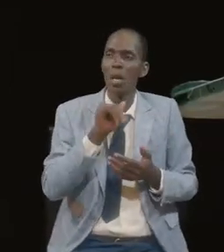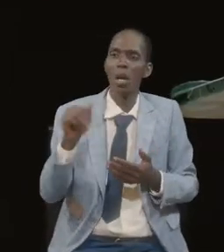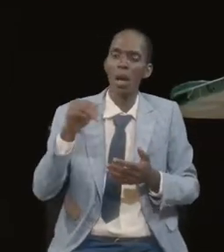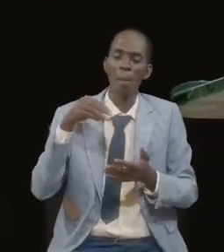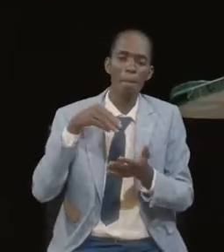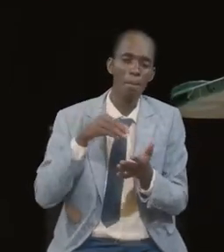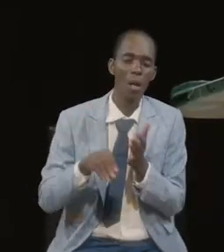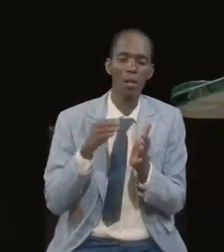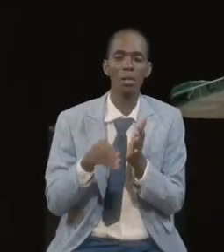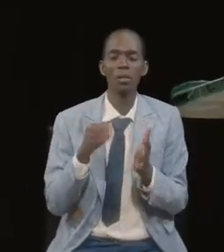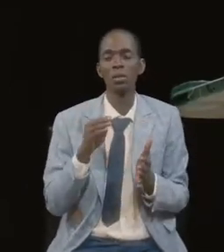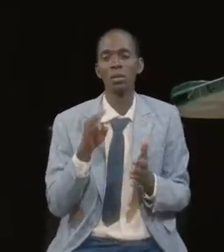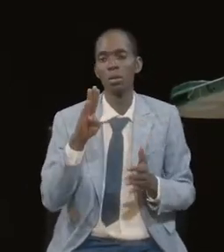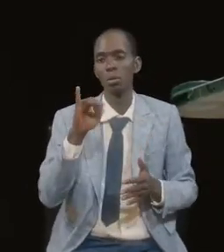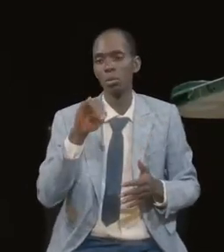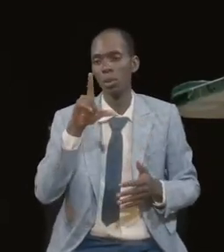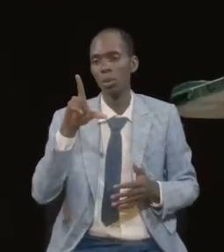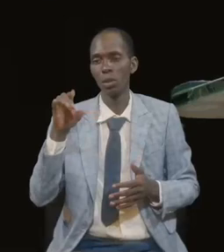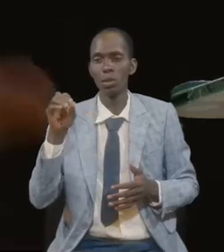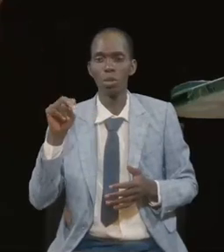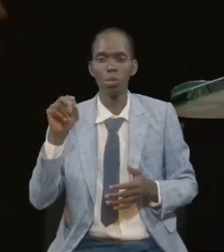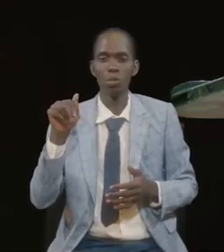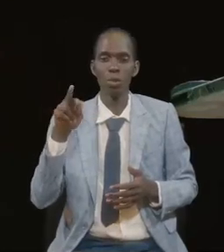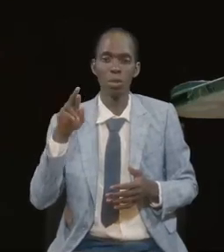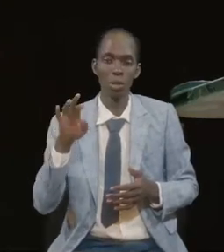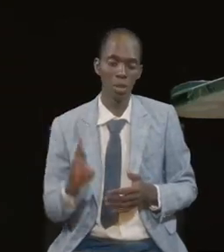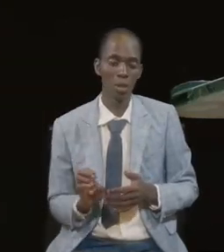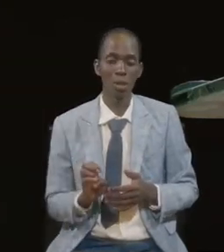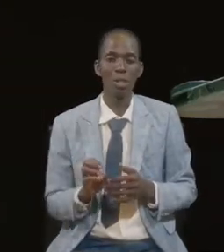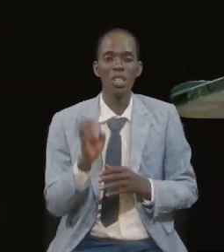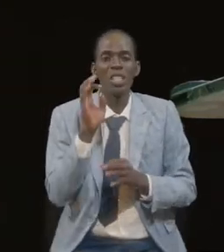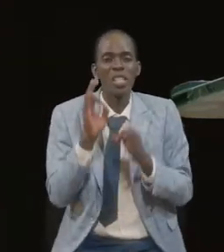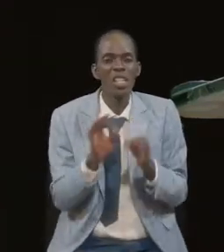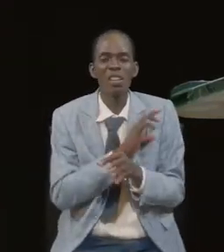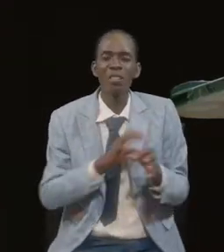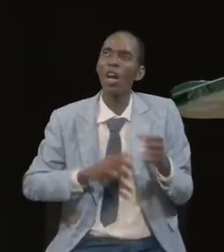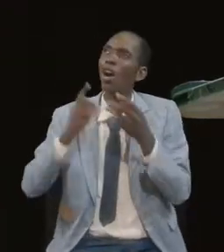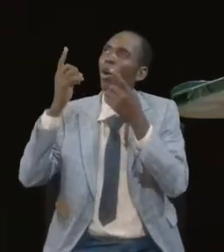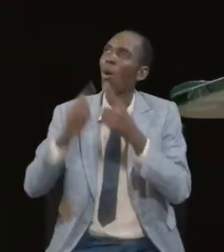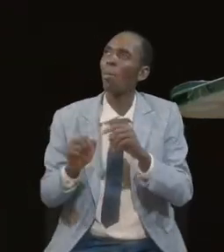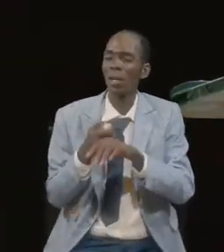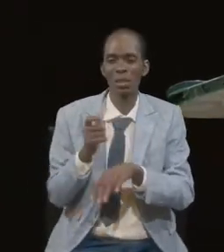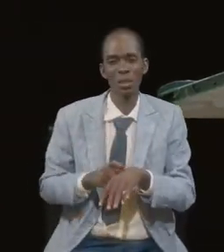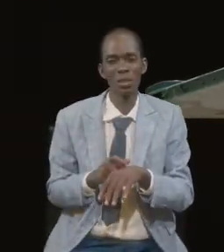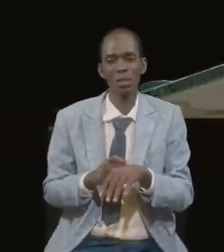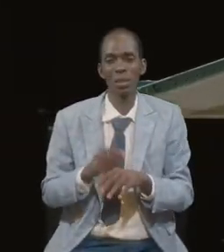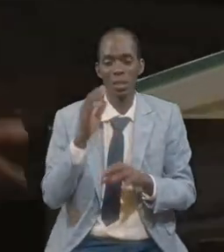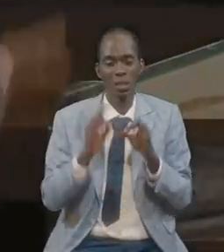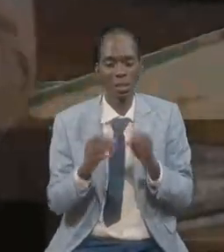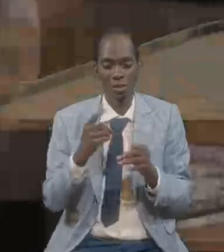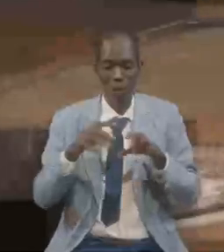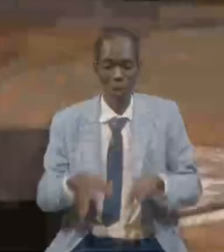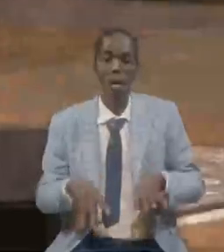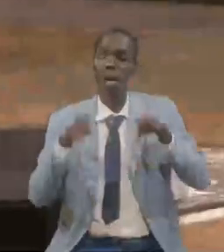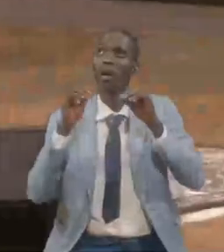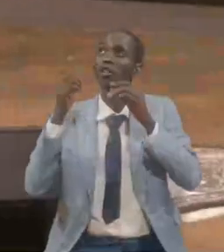appelé milliardaire. Et si Christ vient et que l'enlèvement a lieu à tout moment, vous n'allez